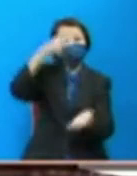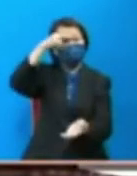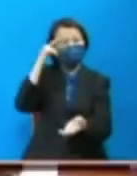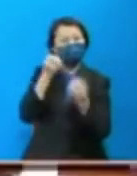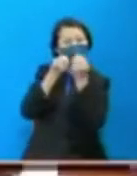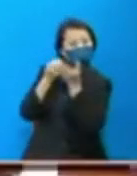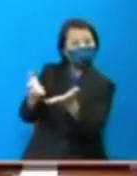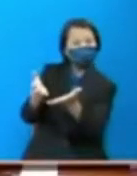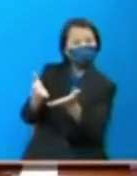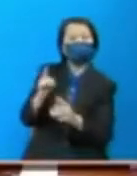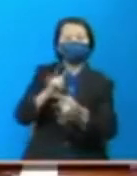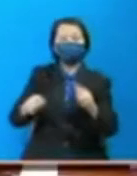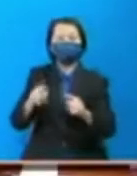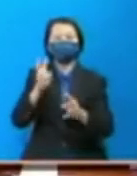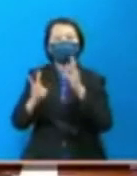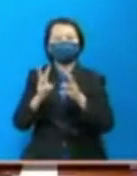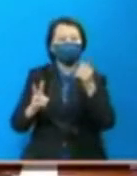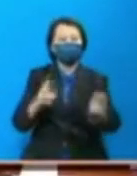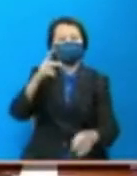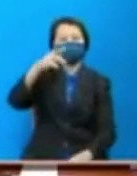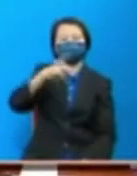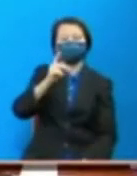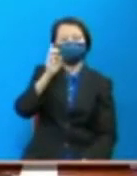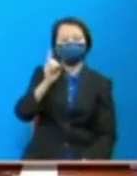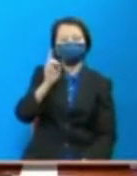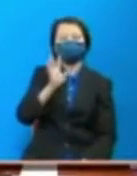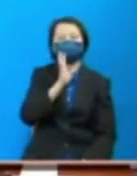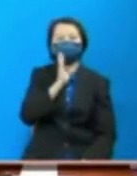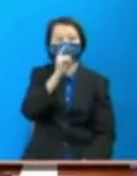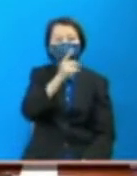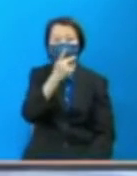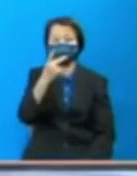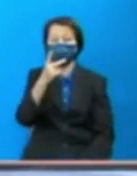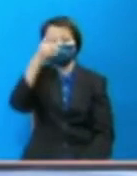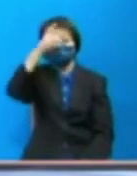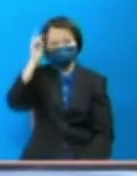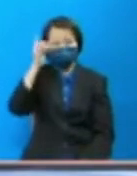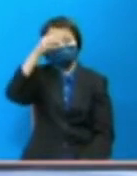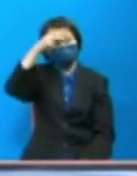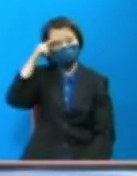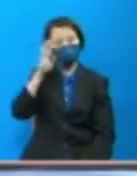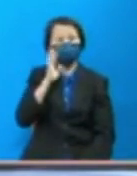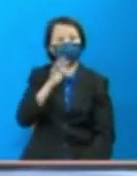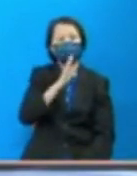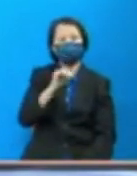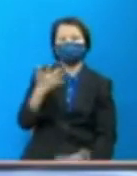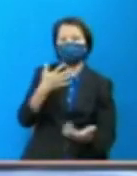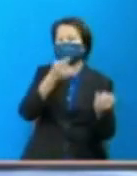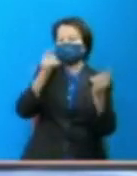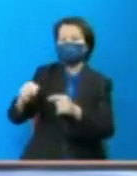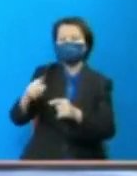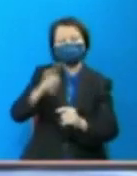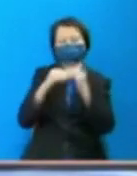walaubagaimanapun kata beliau oleh karena kita sudah HD pada Heni option yang kedua ialah menghangatkan